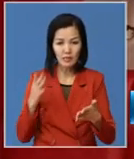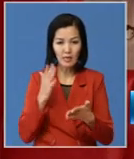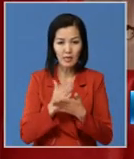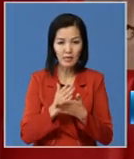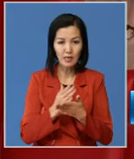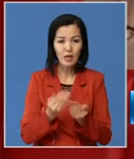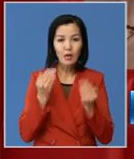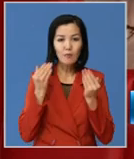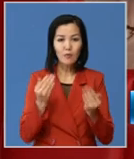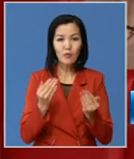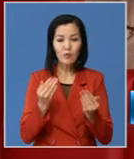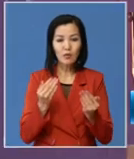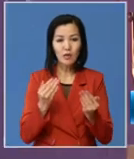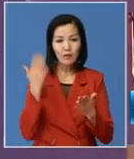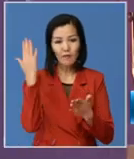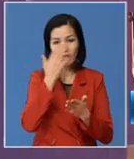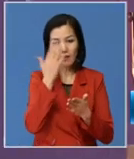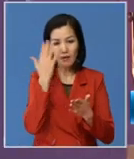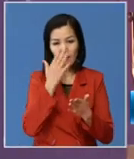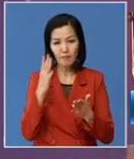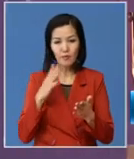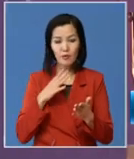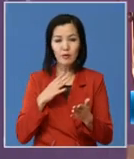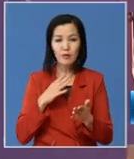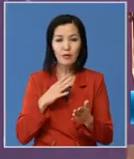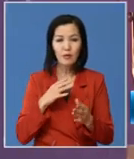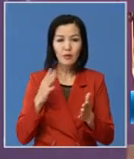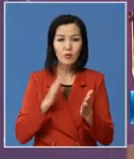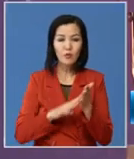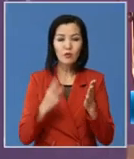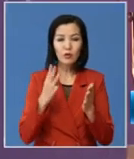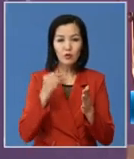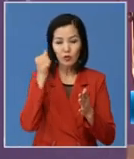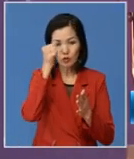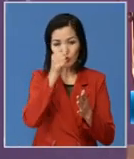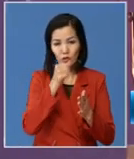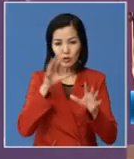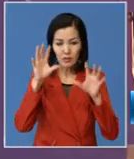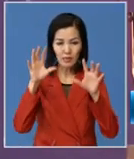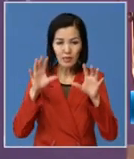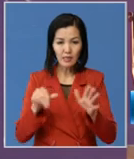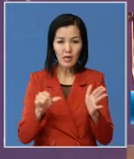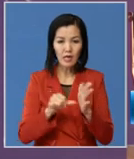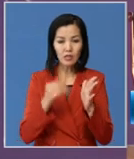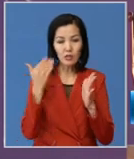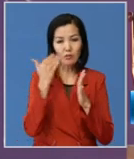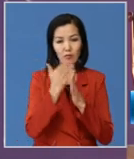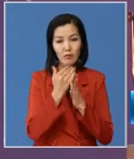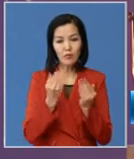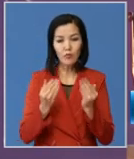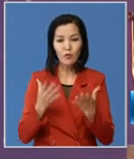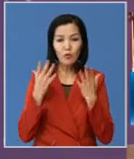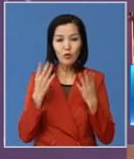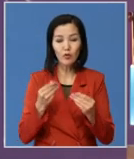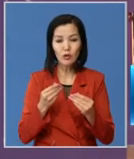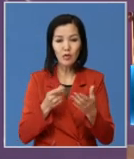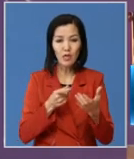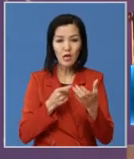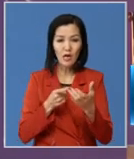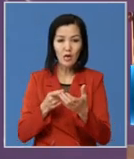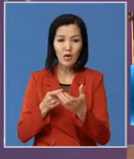өтті. Бұл шара елдегі жобалық менеджментті дамытуға бағытталған. Табысқа жетудің бір кілті жобалық басқаруды